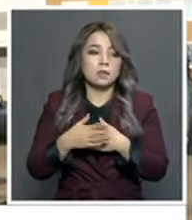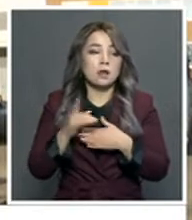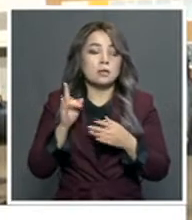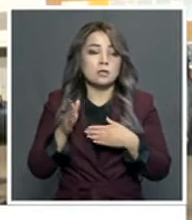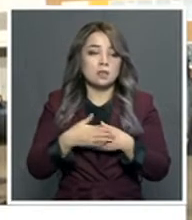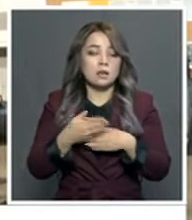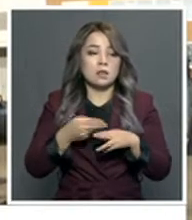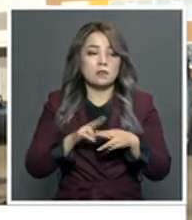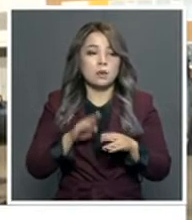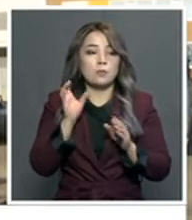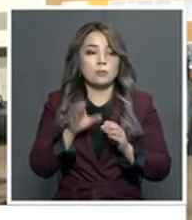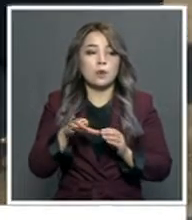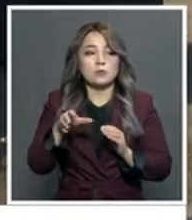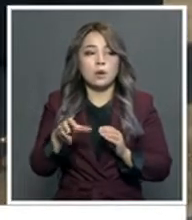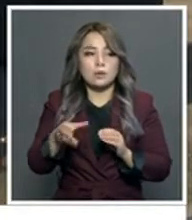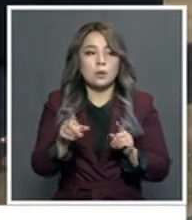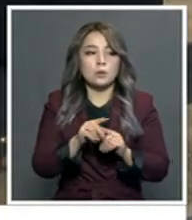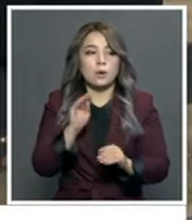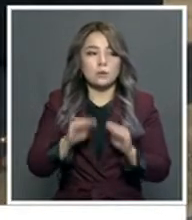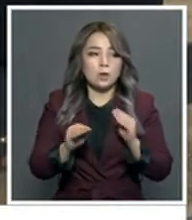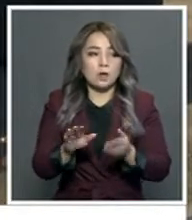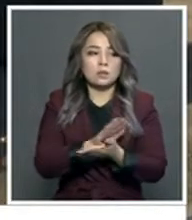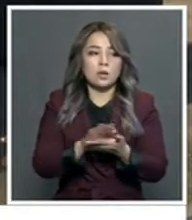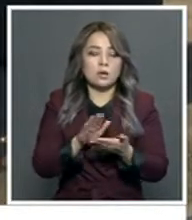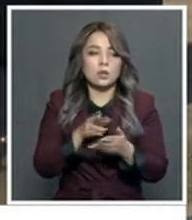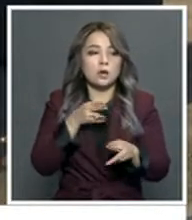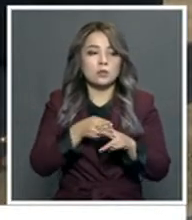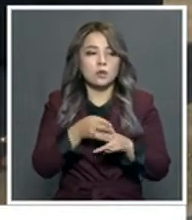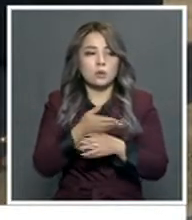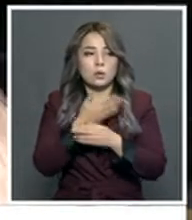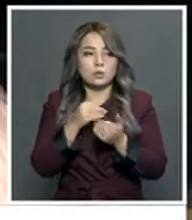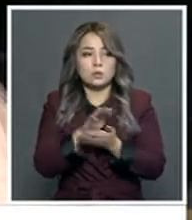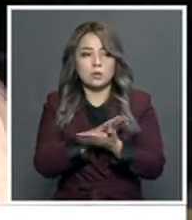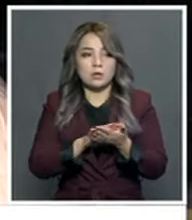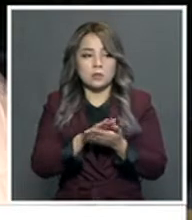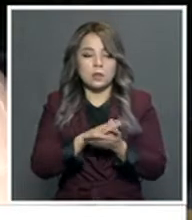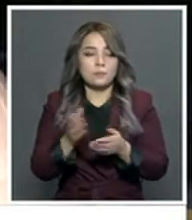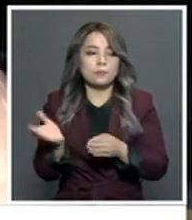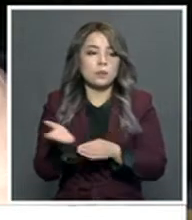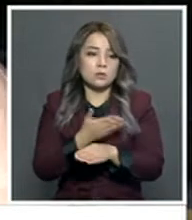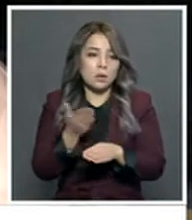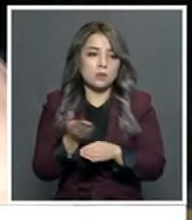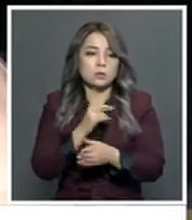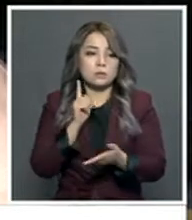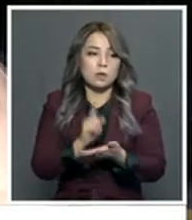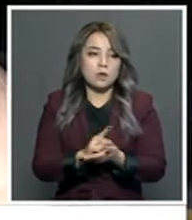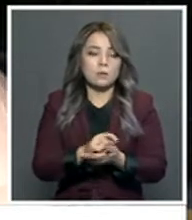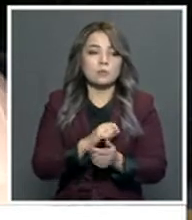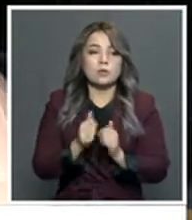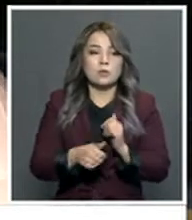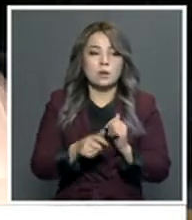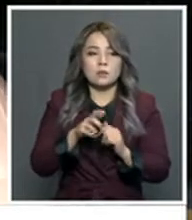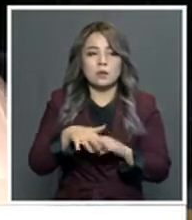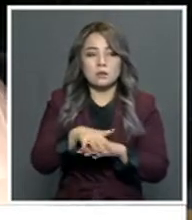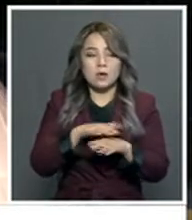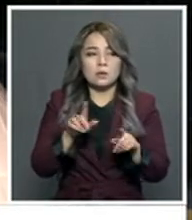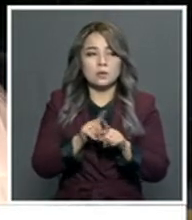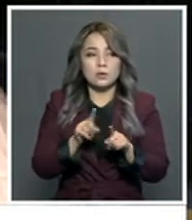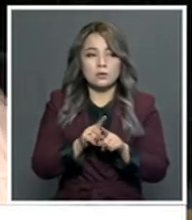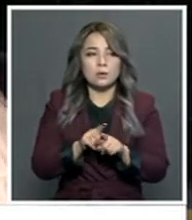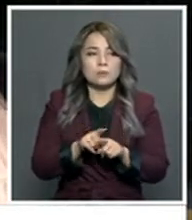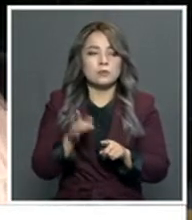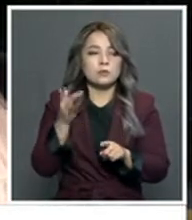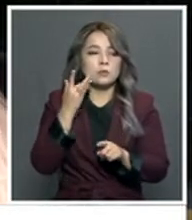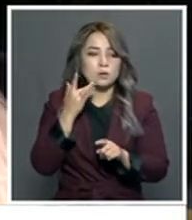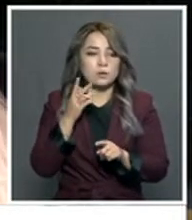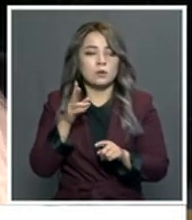қоқыс жәшіктері көріністі құртып қана қоймай, тазалыққа да нұқсан келтіріп тұр. Неше түрлі андай қаңғып жүрген адамдар мына жерге дәретке